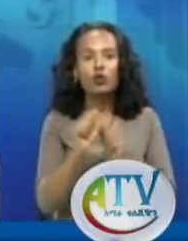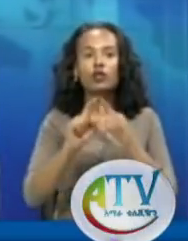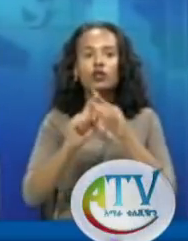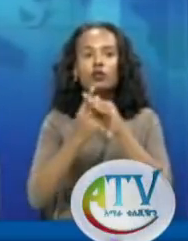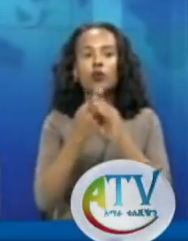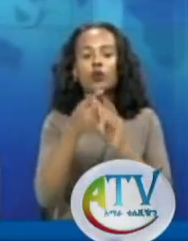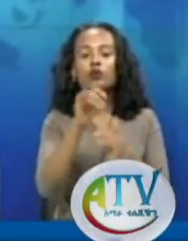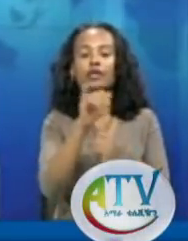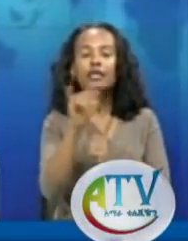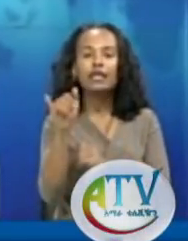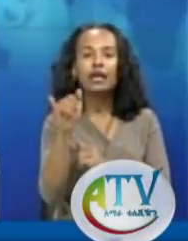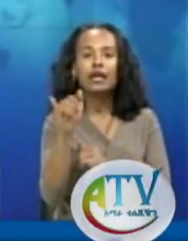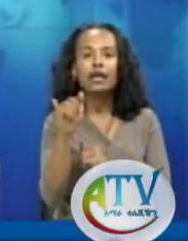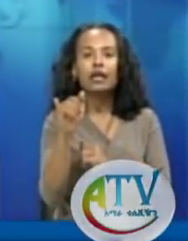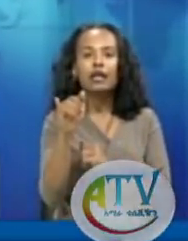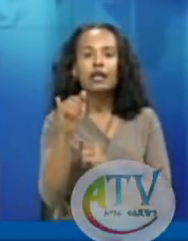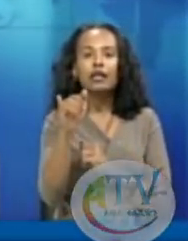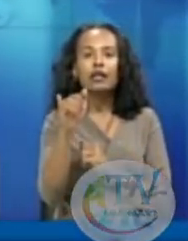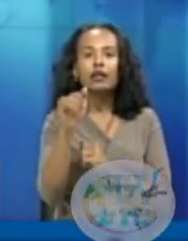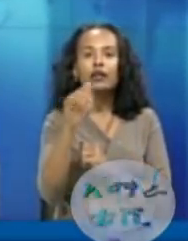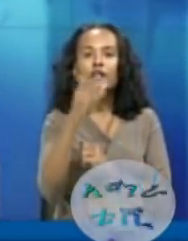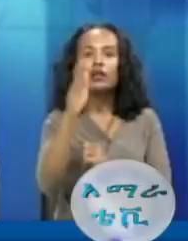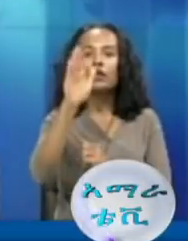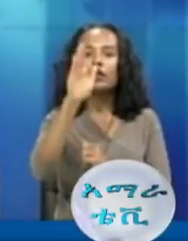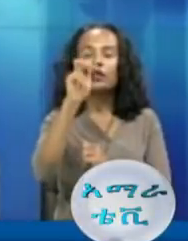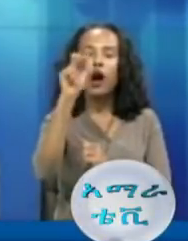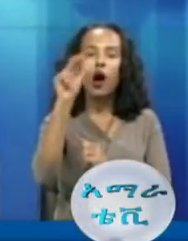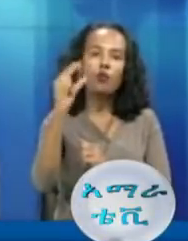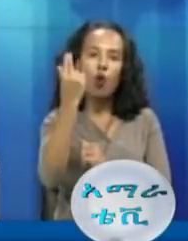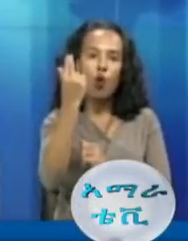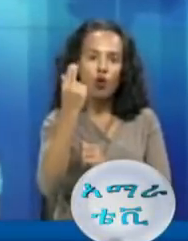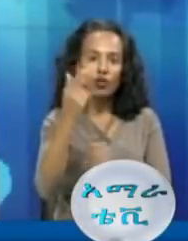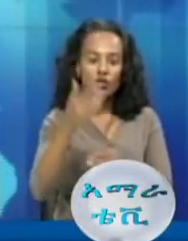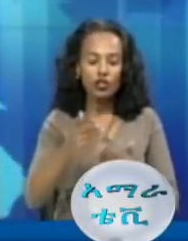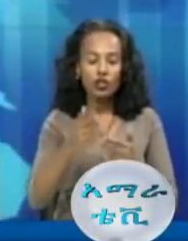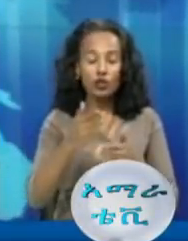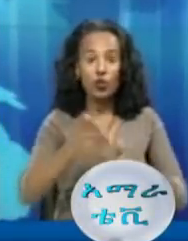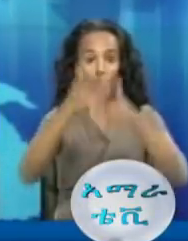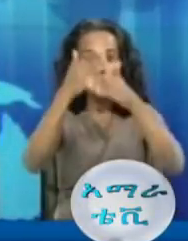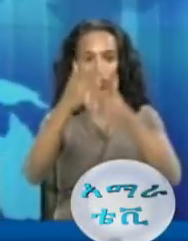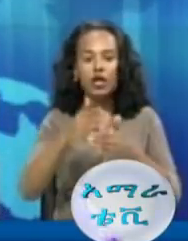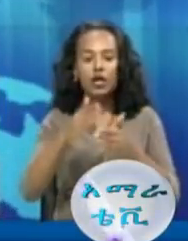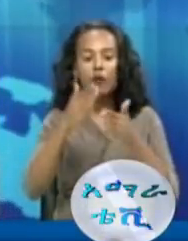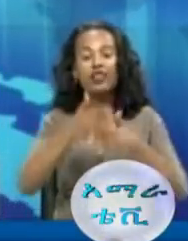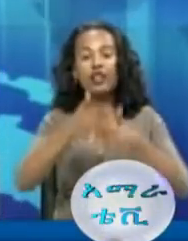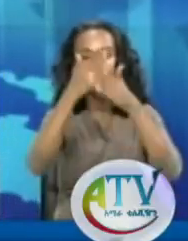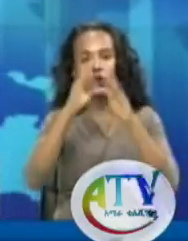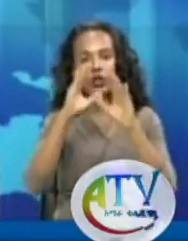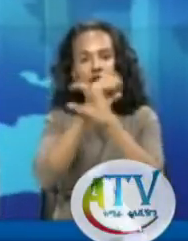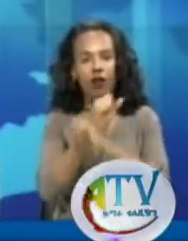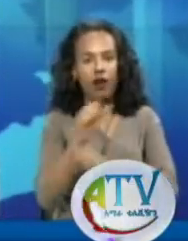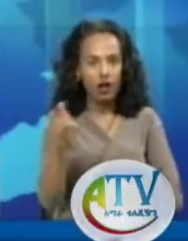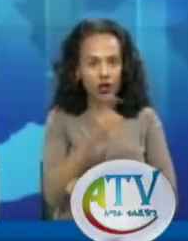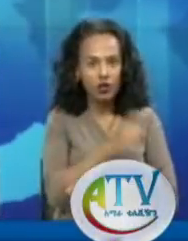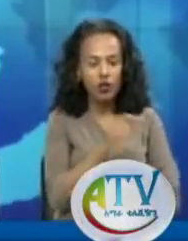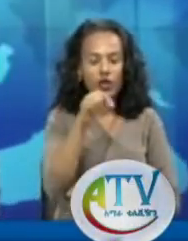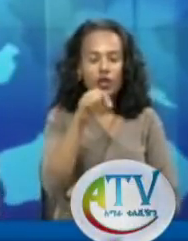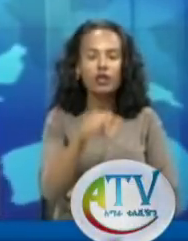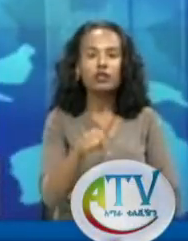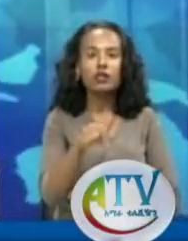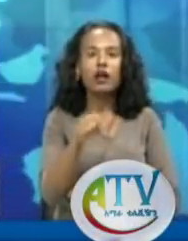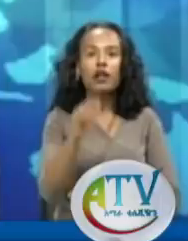እንደ ረብና ግዳቦ ግድቦች ግንባታቸው የተጠናቀቀ ሲሆን የዛሪማ